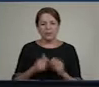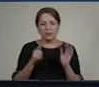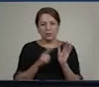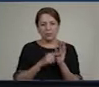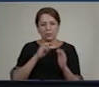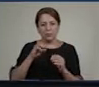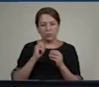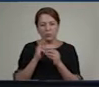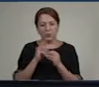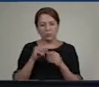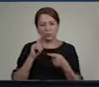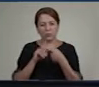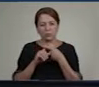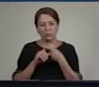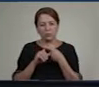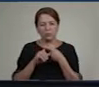7012 qo'shuv